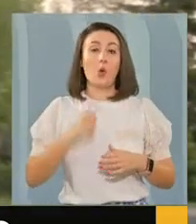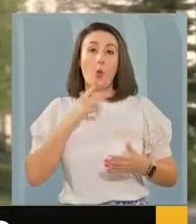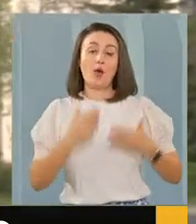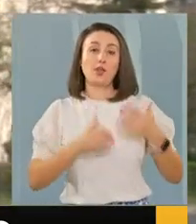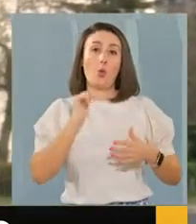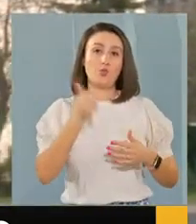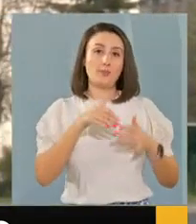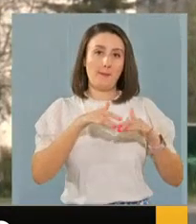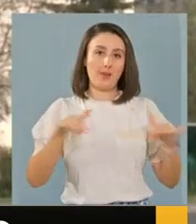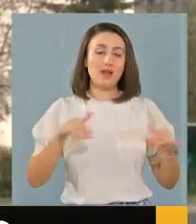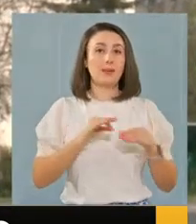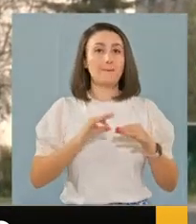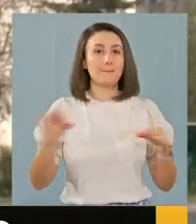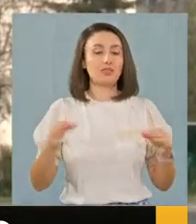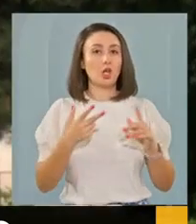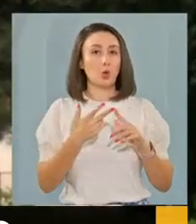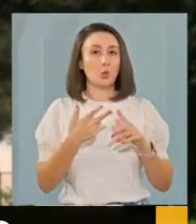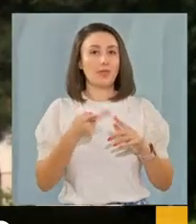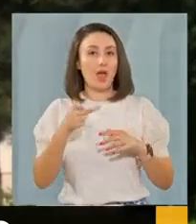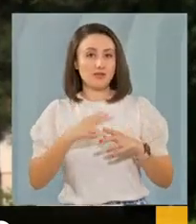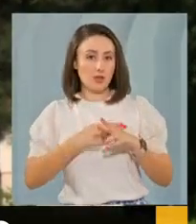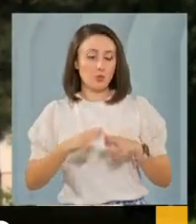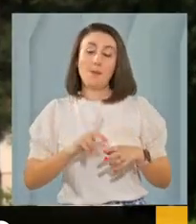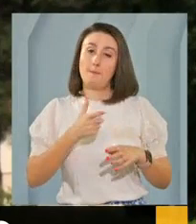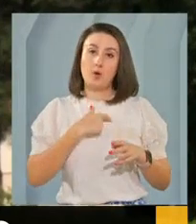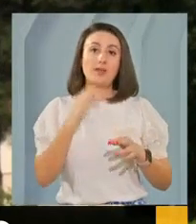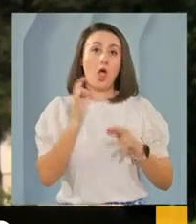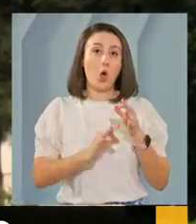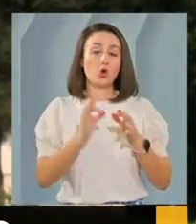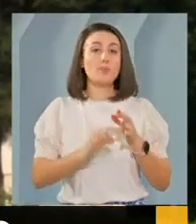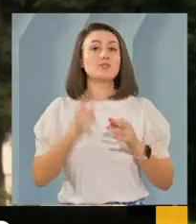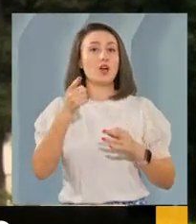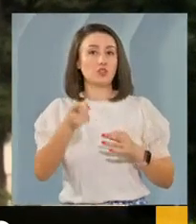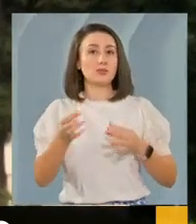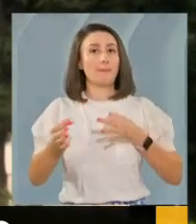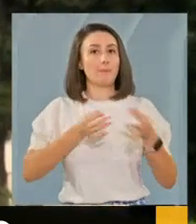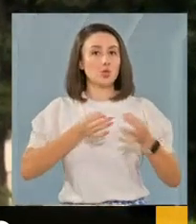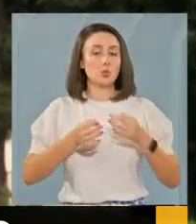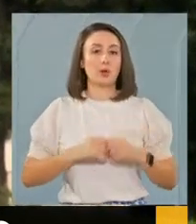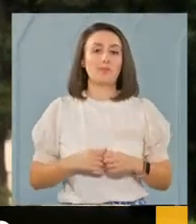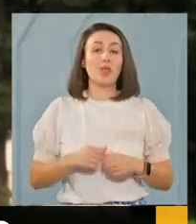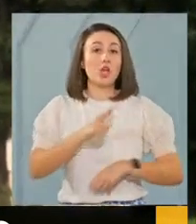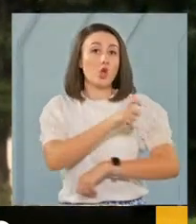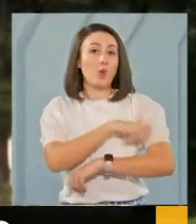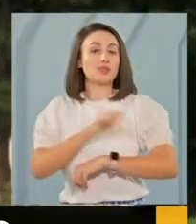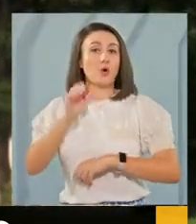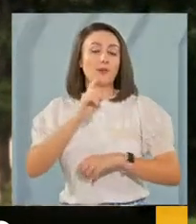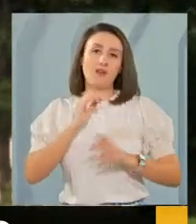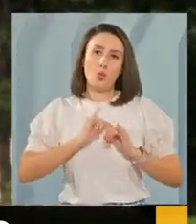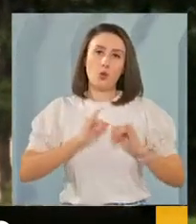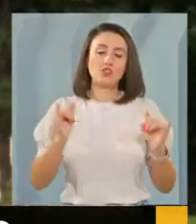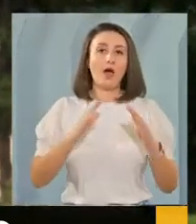de 11 miliarde metri cubi de gaze naturale ar putea fi economisită doar prin această măsură. De asemenea, Comisia Europeană va